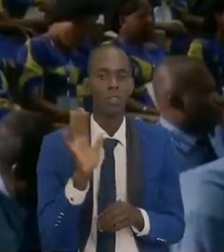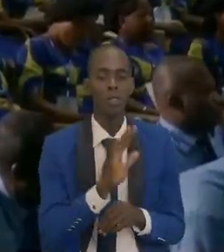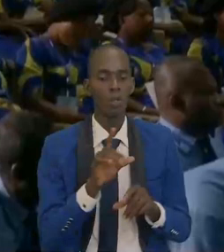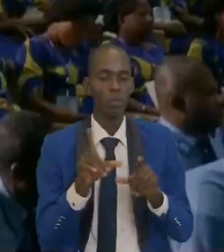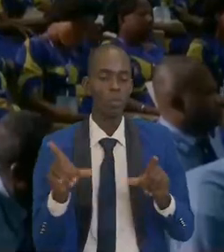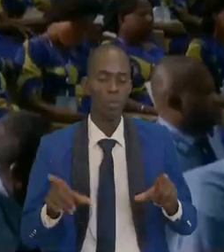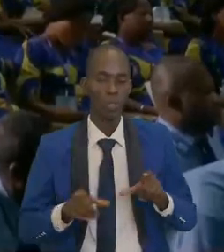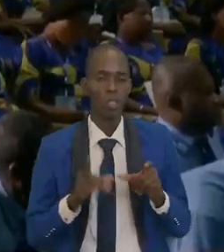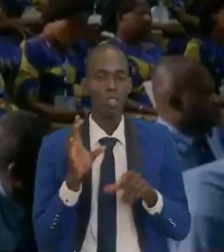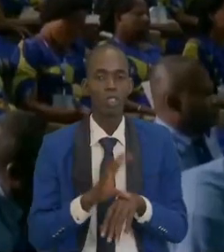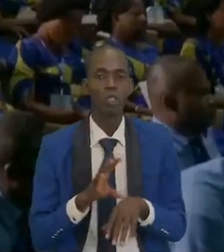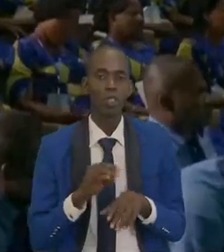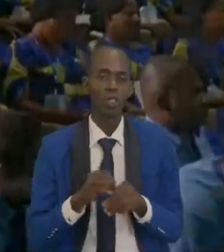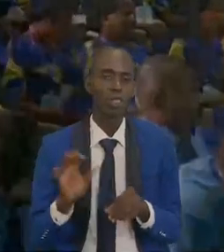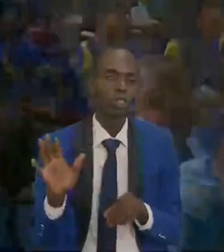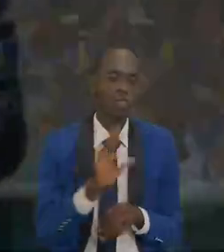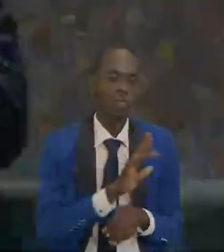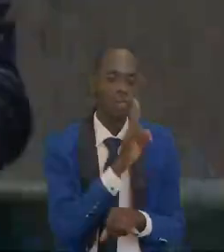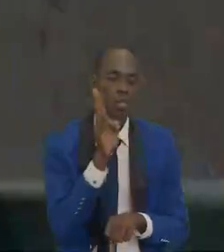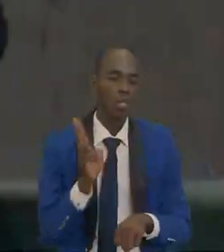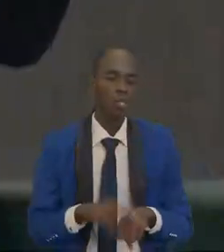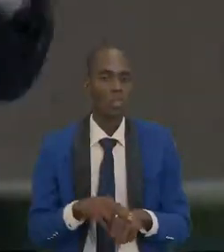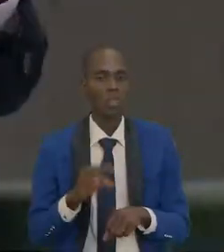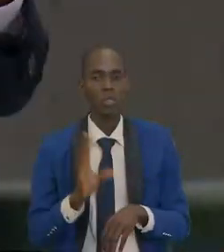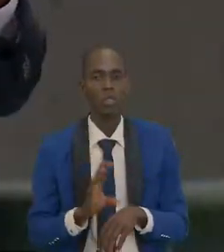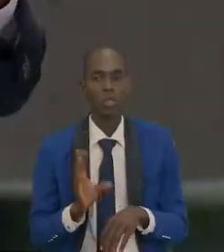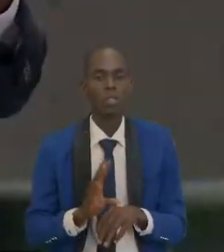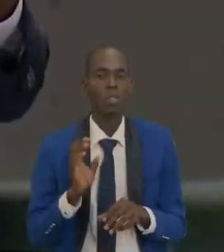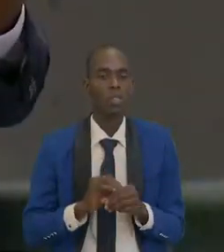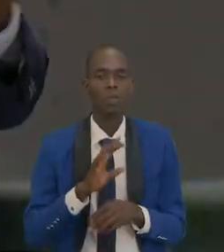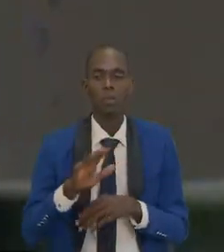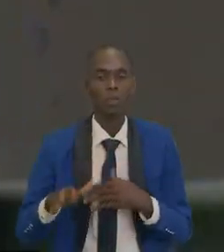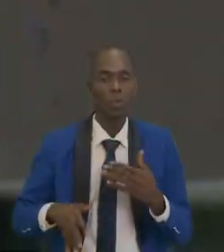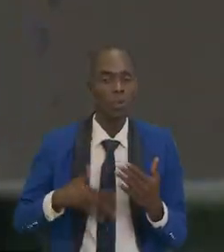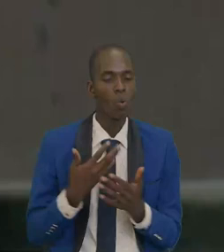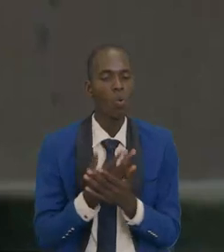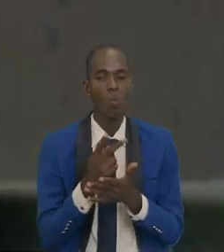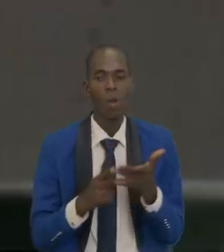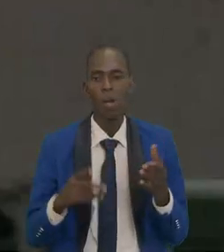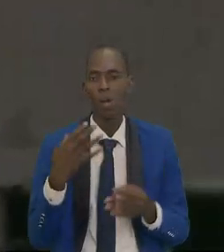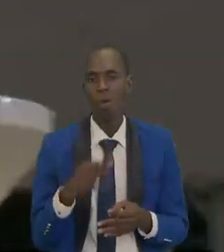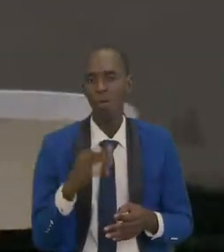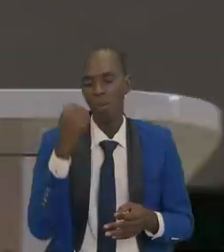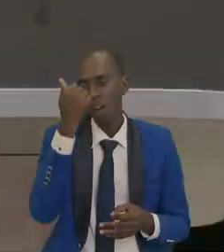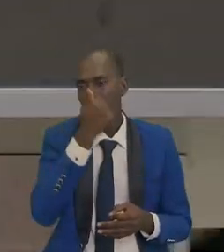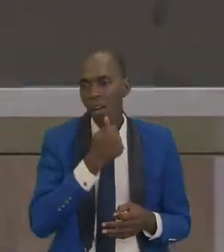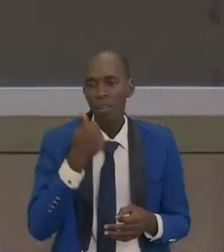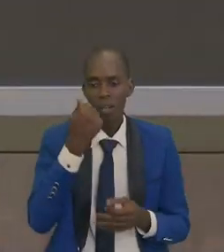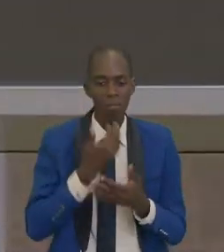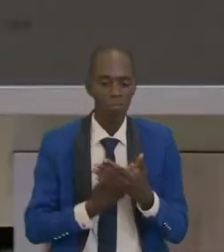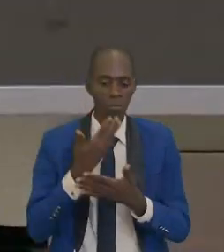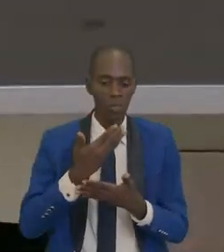dans ton église locale, dans l'église nationale, dans tout le continent d'Afrique,